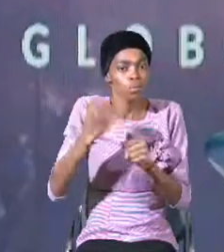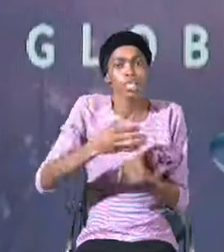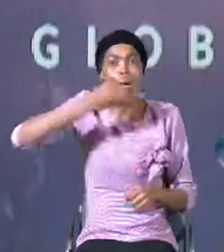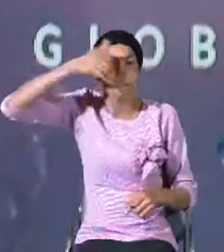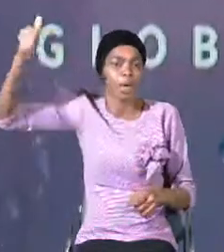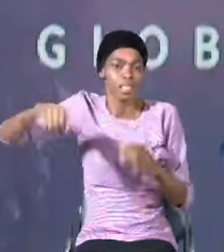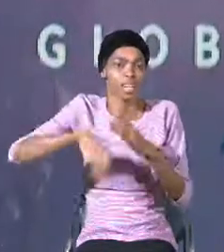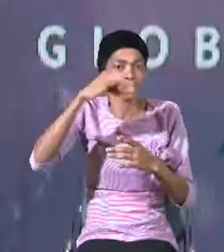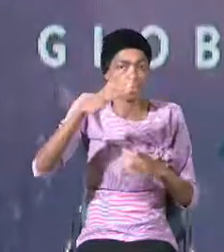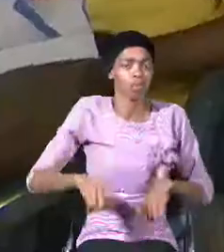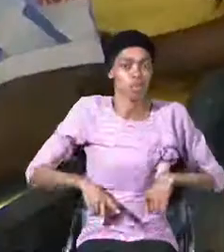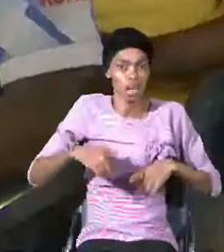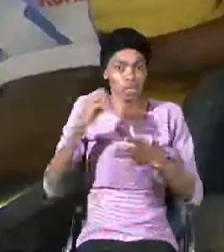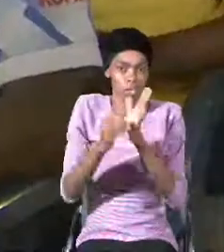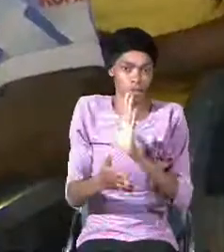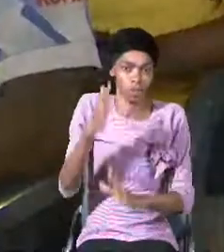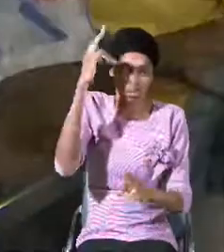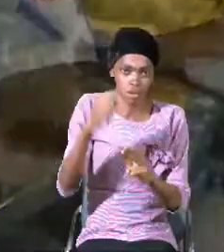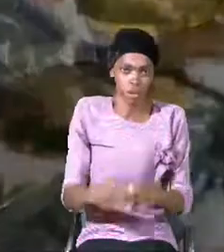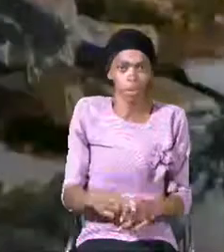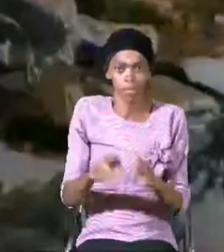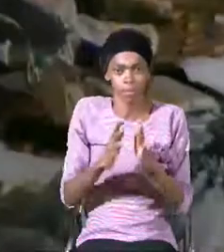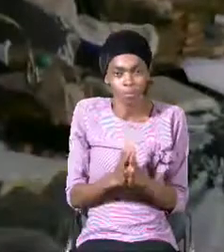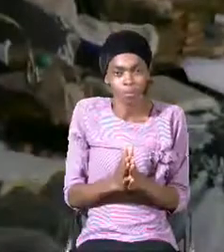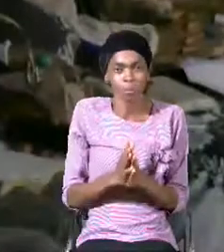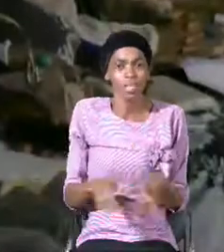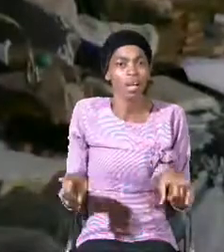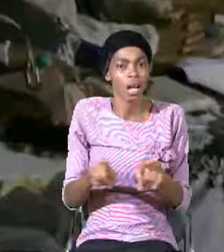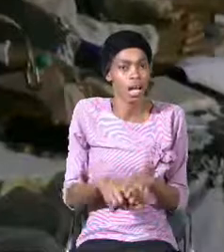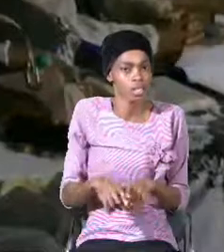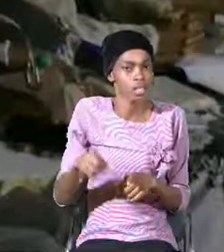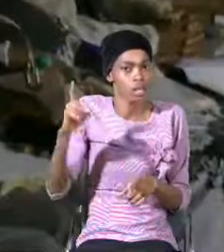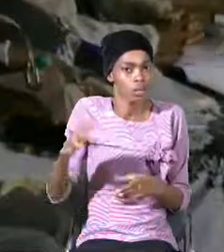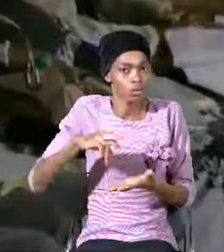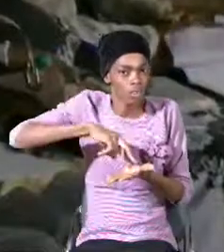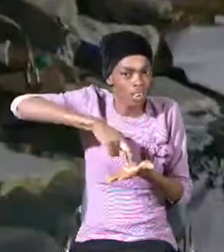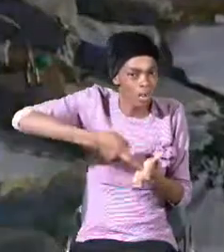Il sortira le meilleur de votre vie au nom de Jésus. Et comme